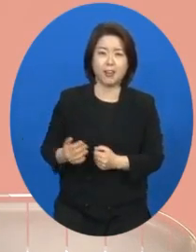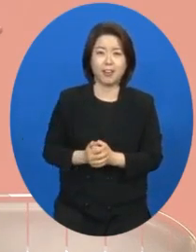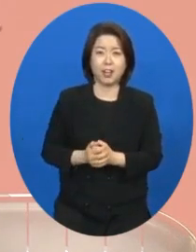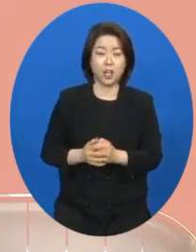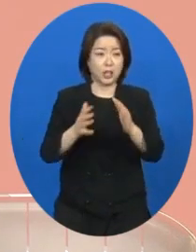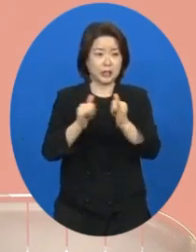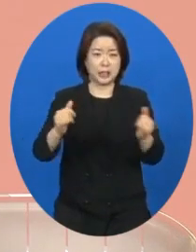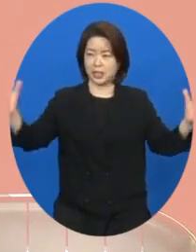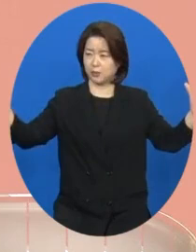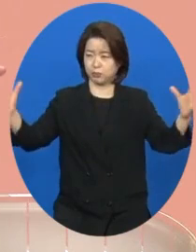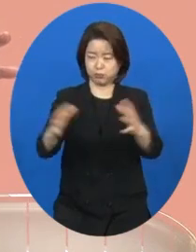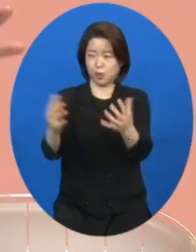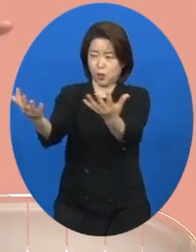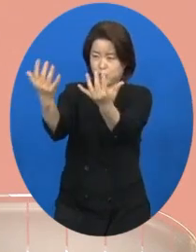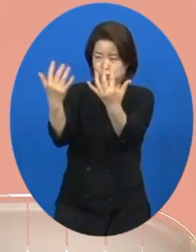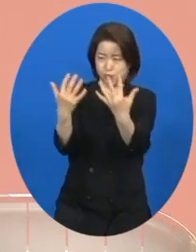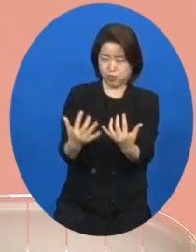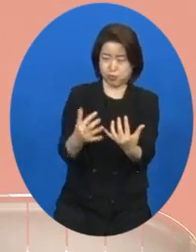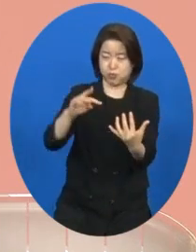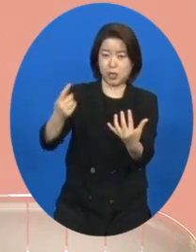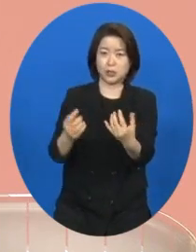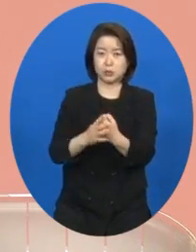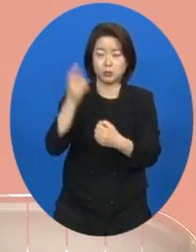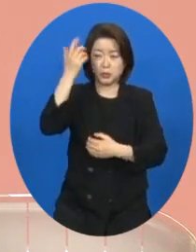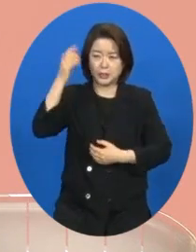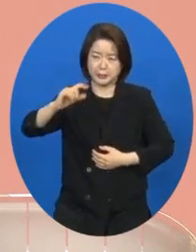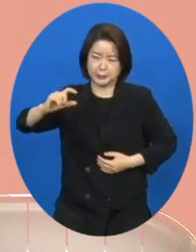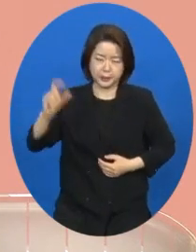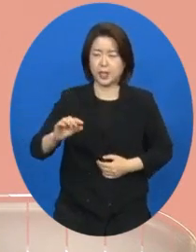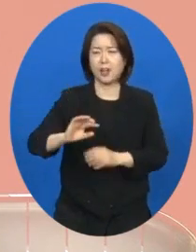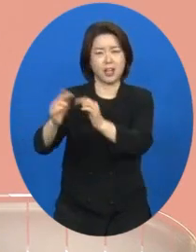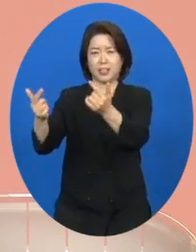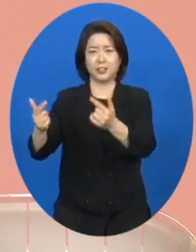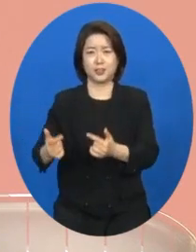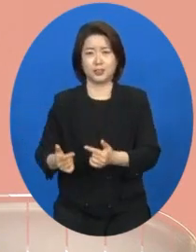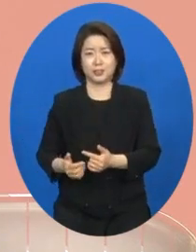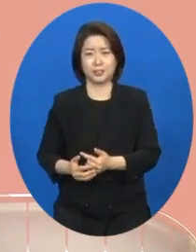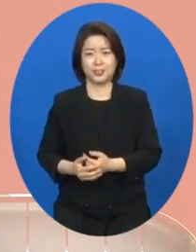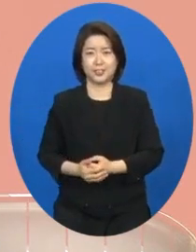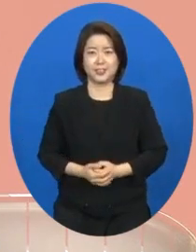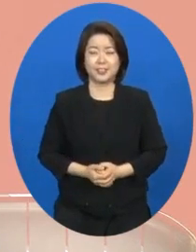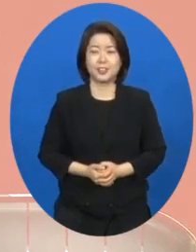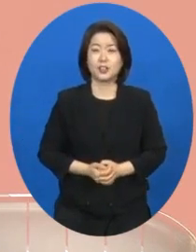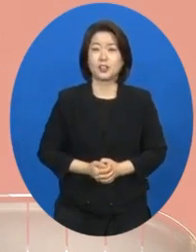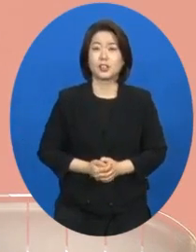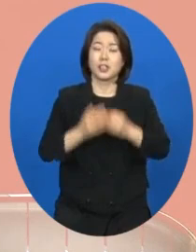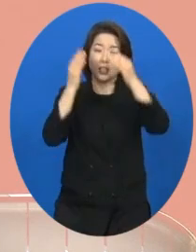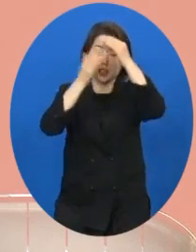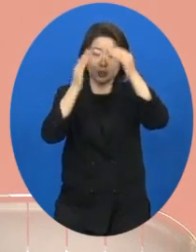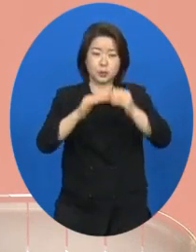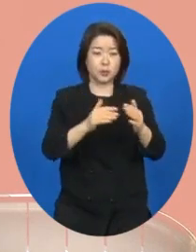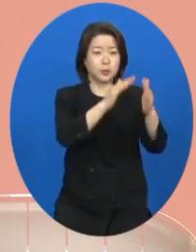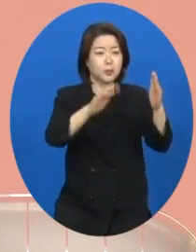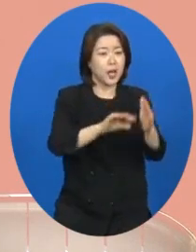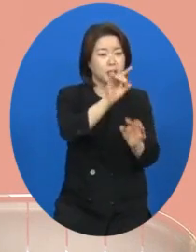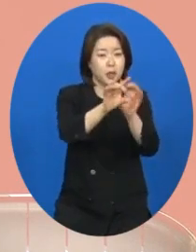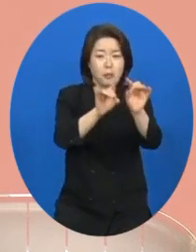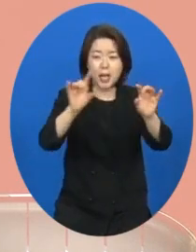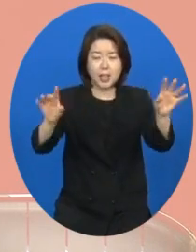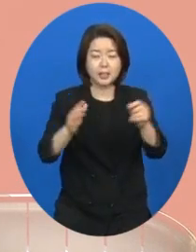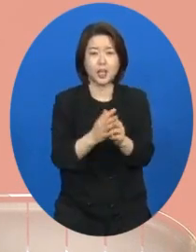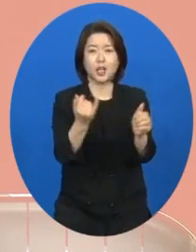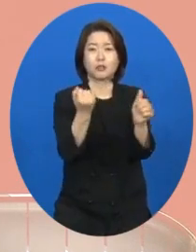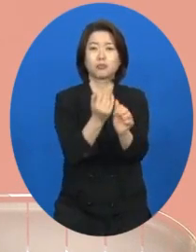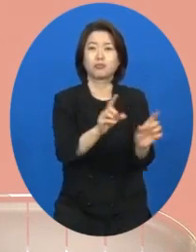이렇게 많이 모인다고 꼭 교회가 영적으로 강한 게 아닙니다. 성도들의 가정 안에 부부